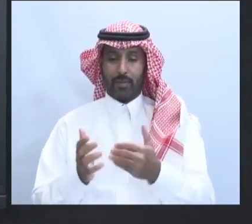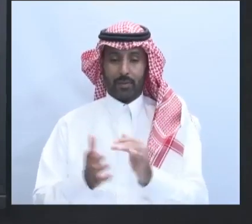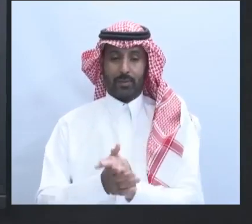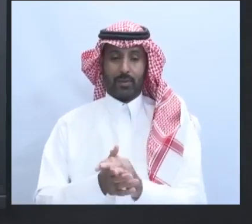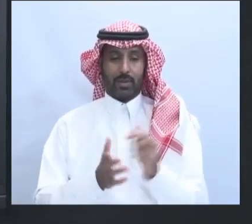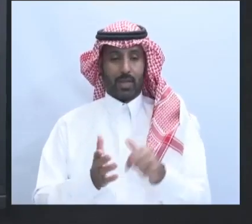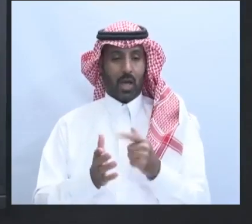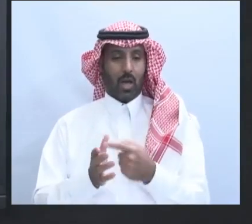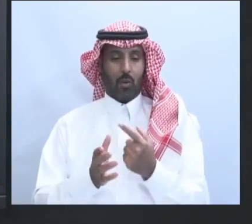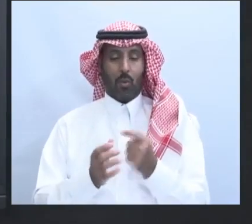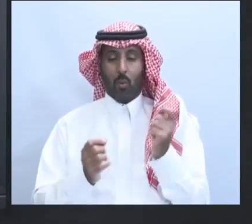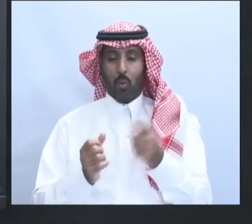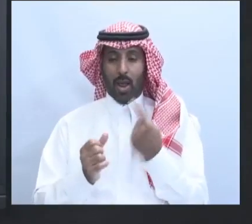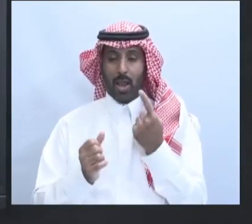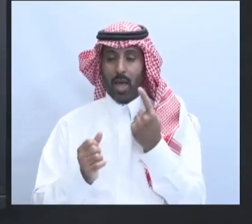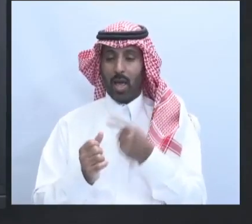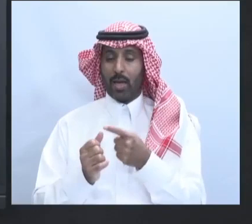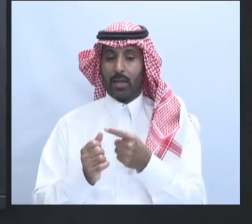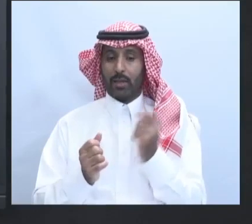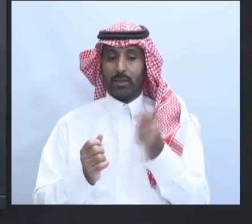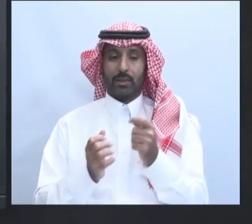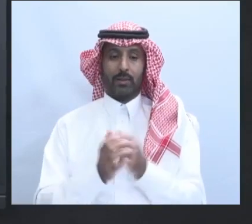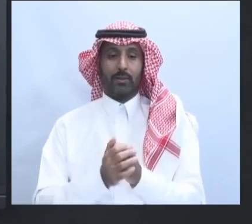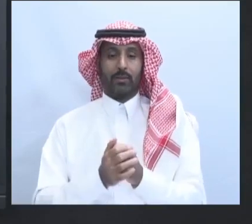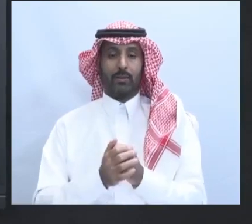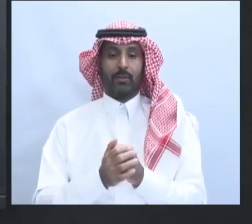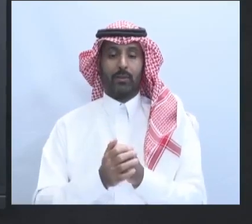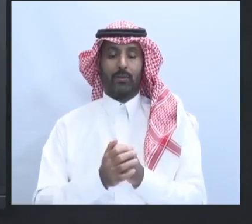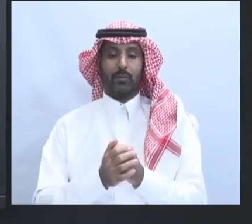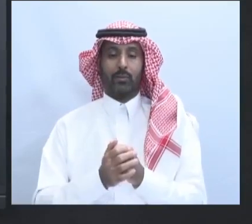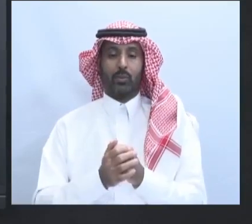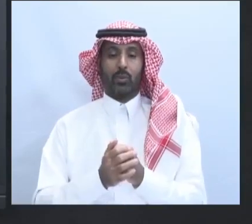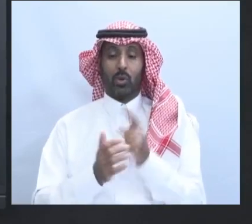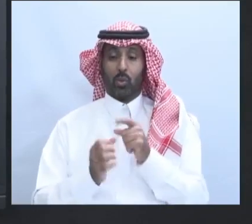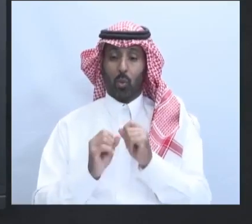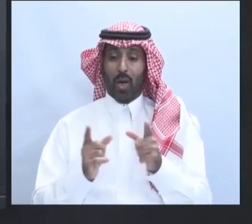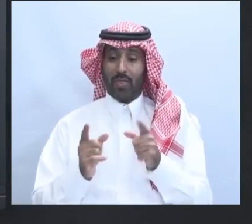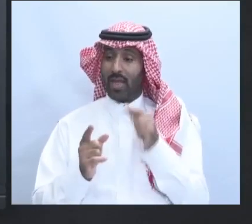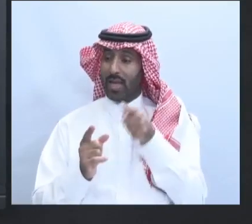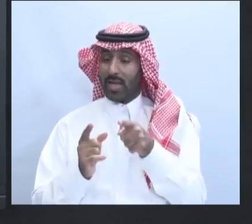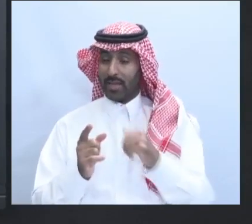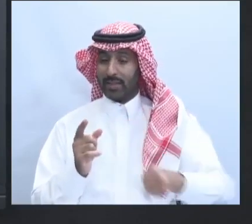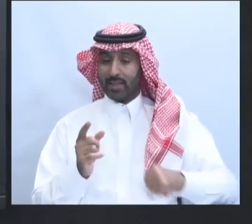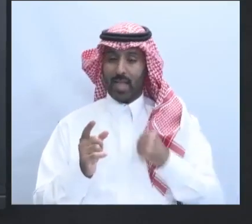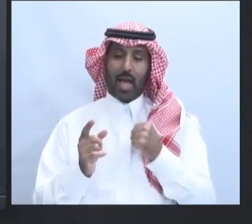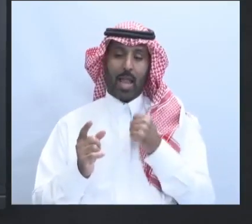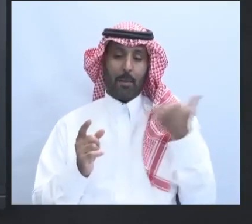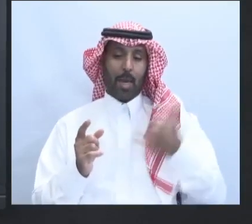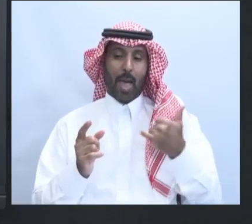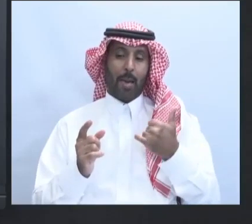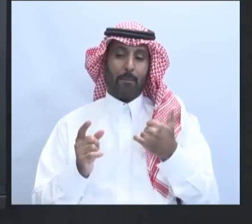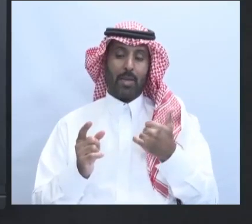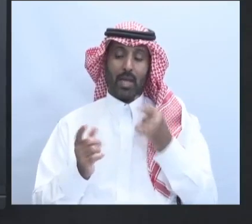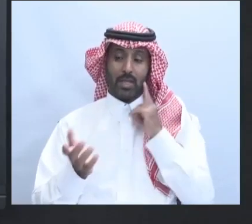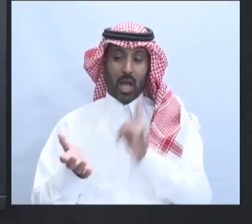لدرسنا اول هدف اسمو واياكم باذن الله الى تحقيقه ان يوضح الطالب والطالبه اهميه